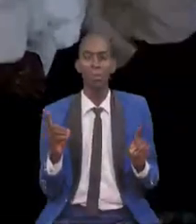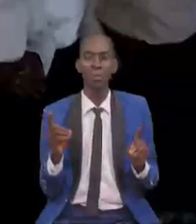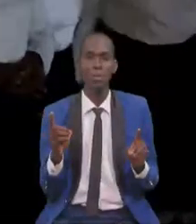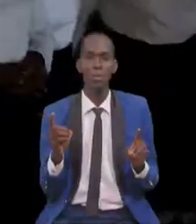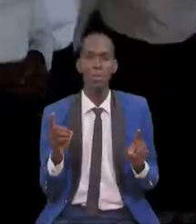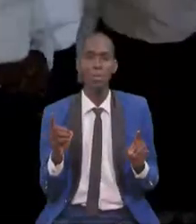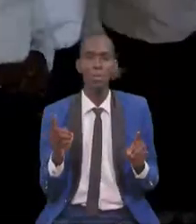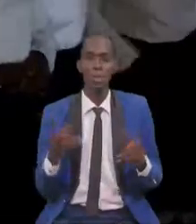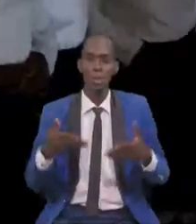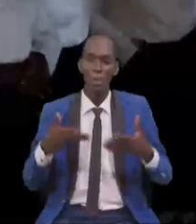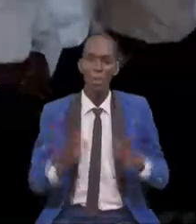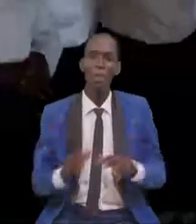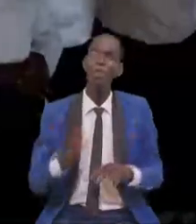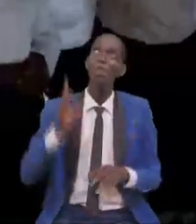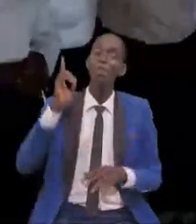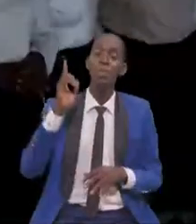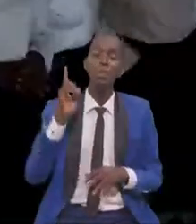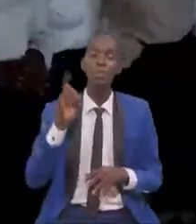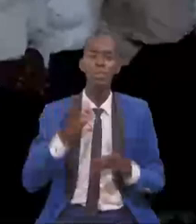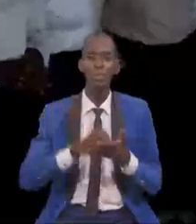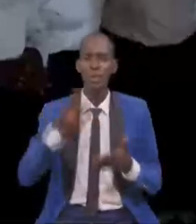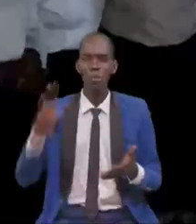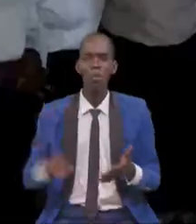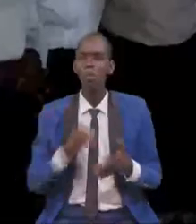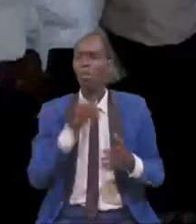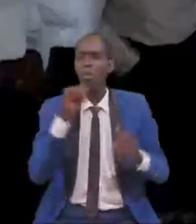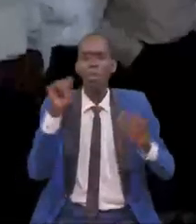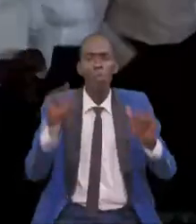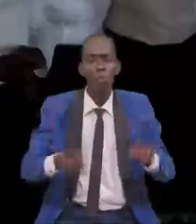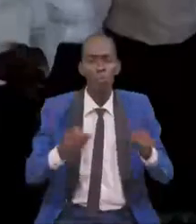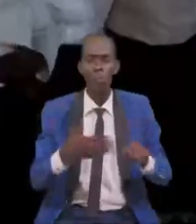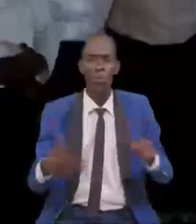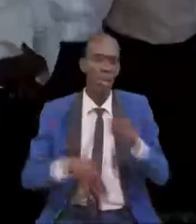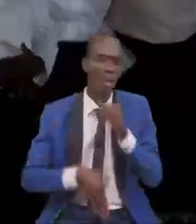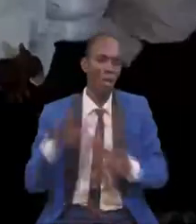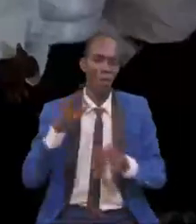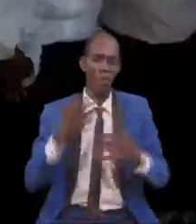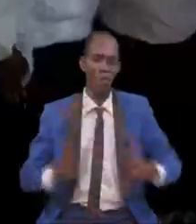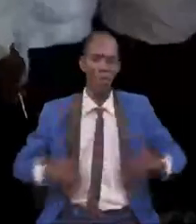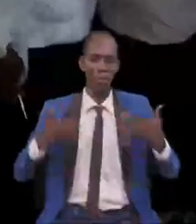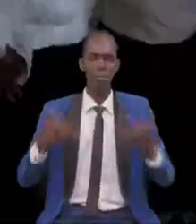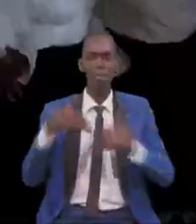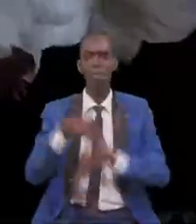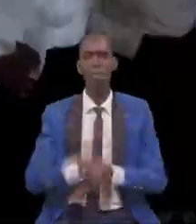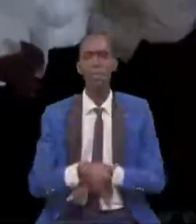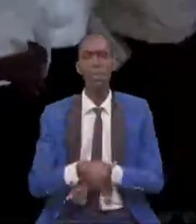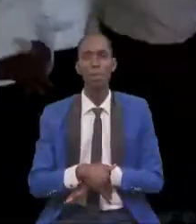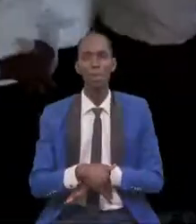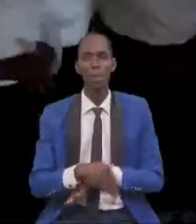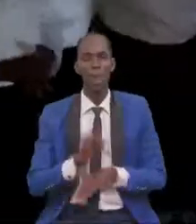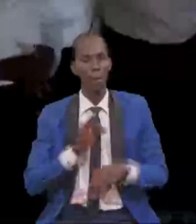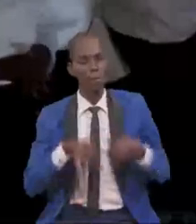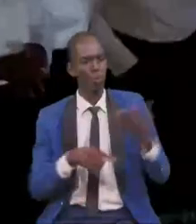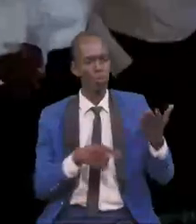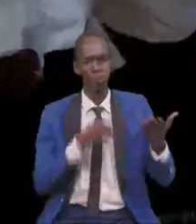totale, de la délivrance totale, qu'il enlève l'impossibilité de ta vie ce soir. Je